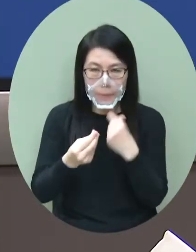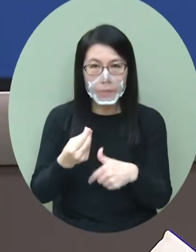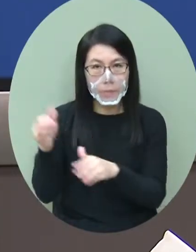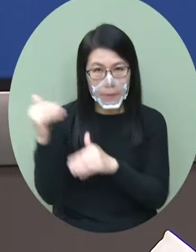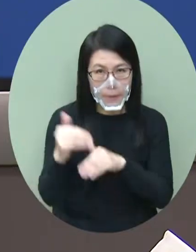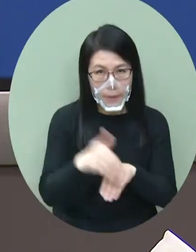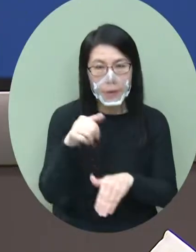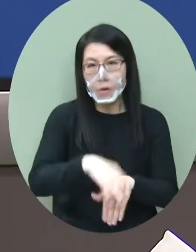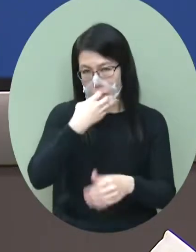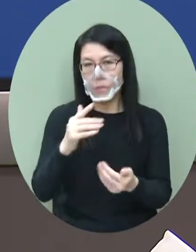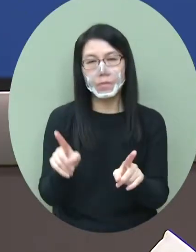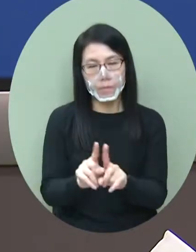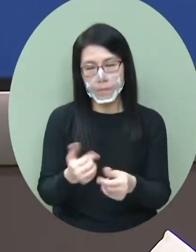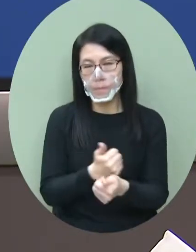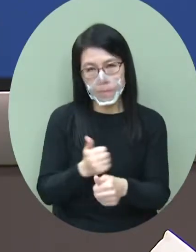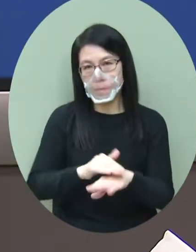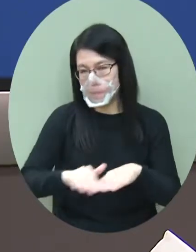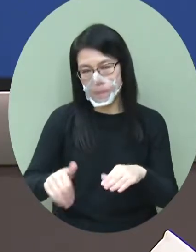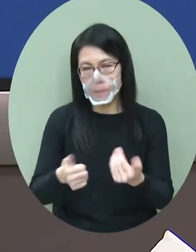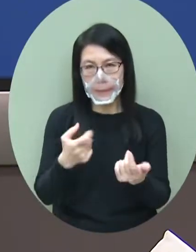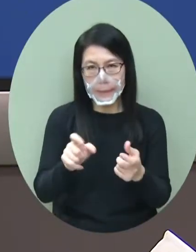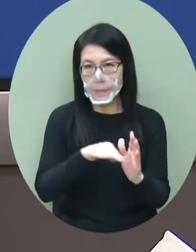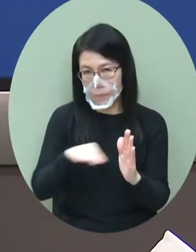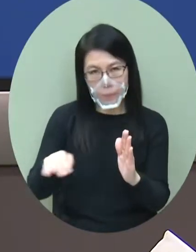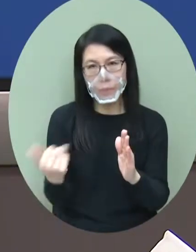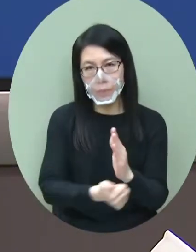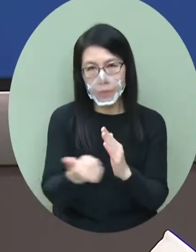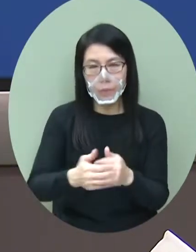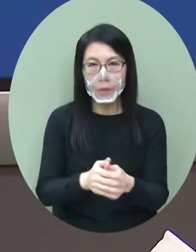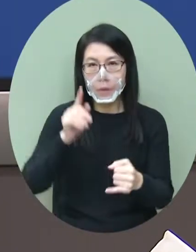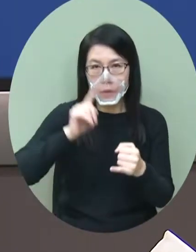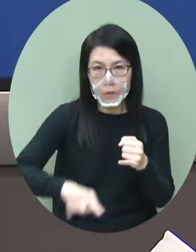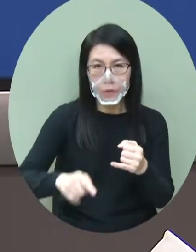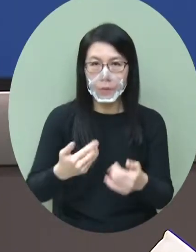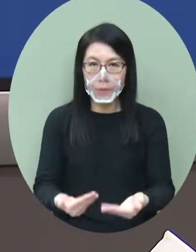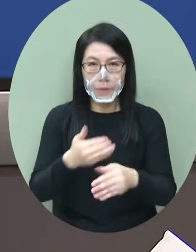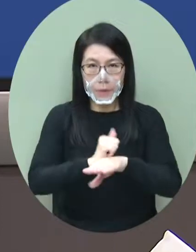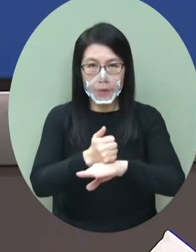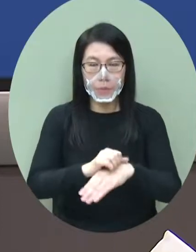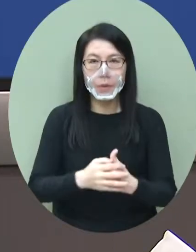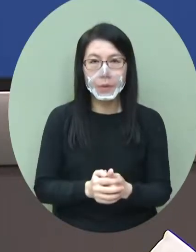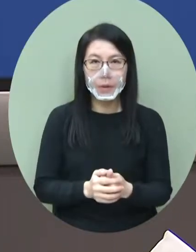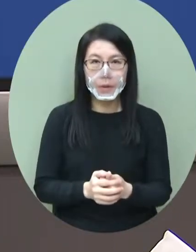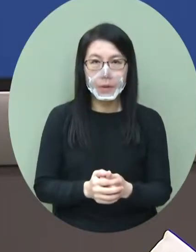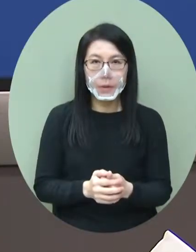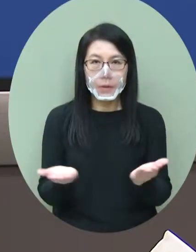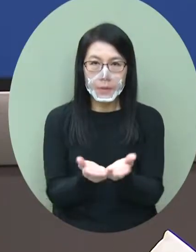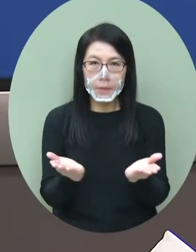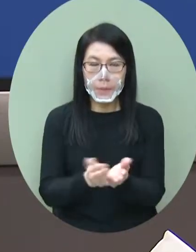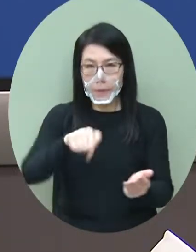鲜活食品的量呢是稳定，价格呢也是稳定了。最后呢，我想借此机